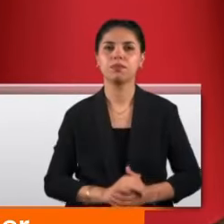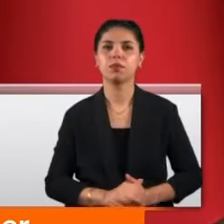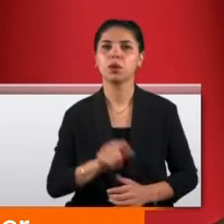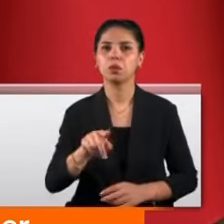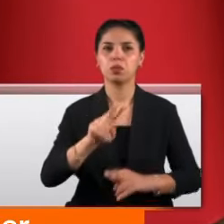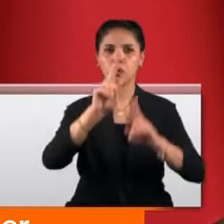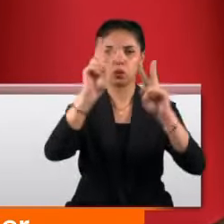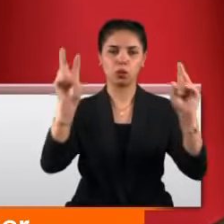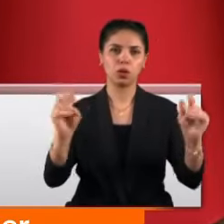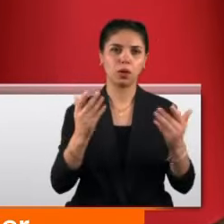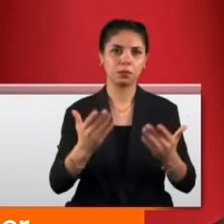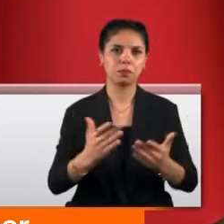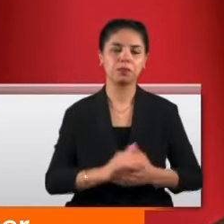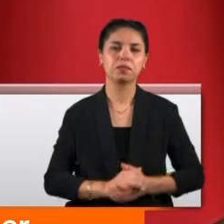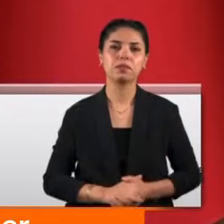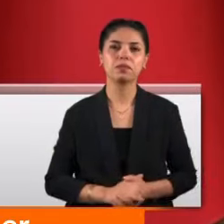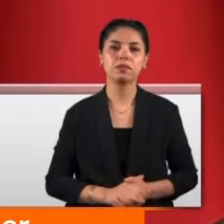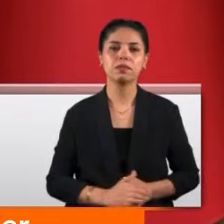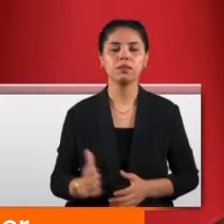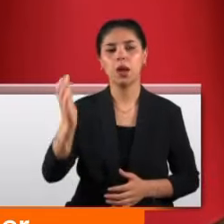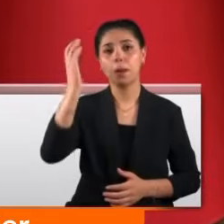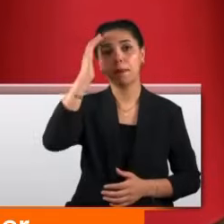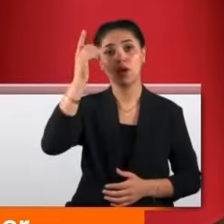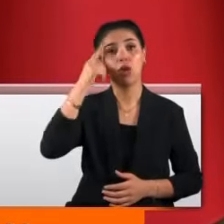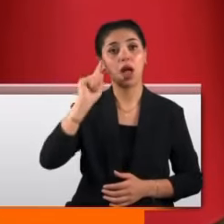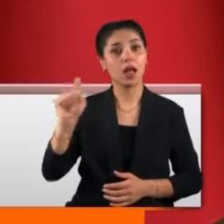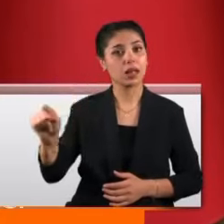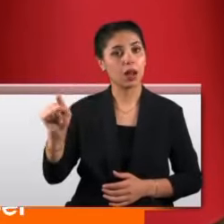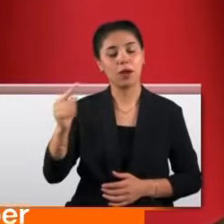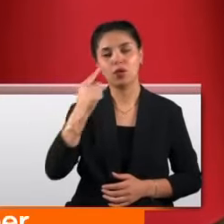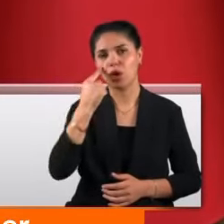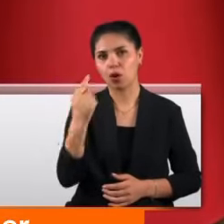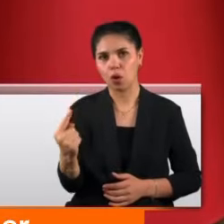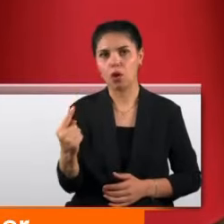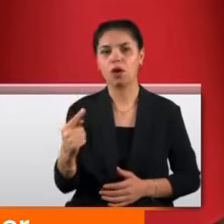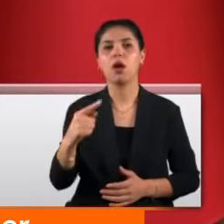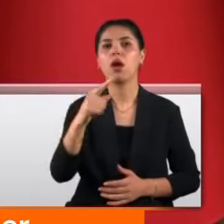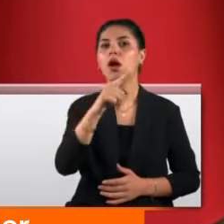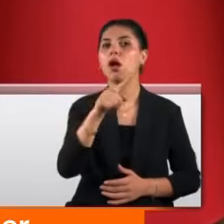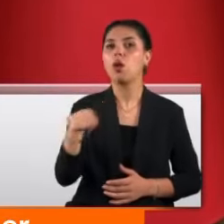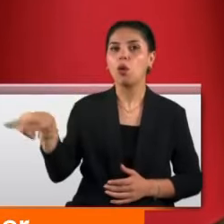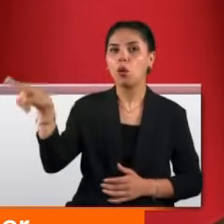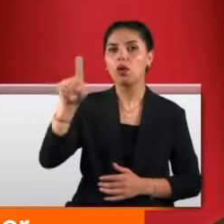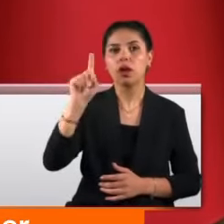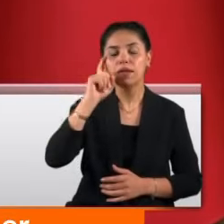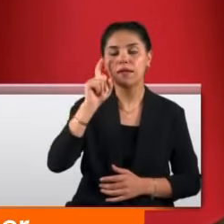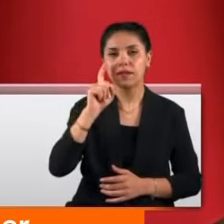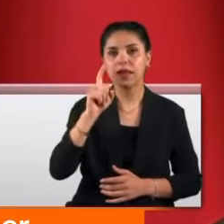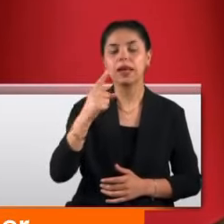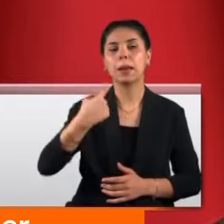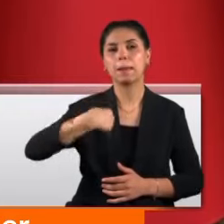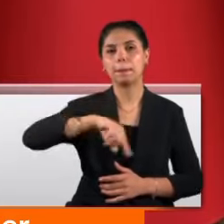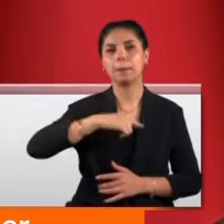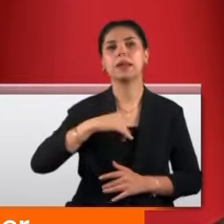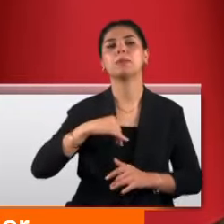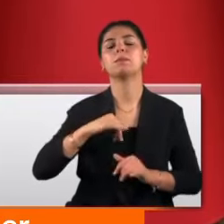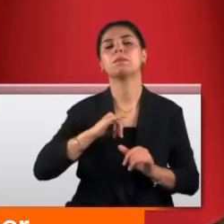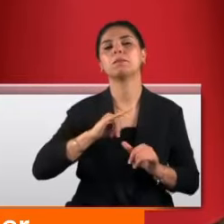konuda başta Azerbaycan olmak üzere onların yaklaşımı da bizimle hemen